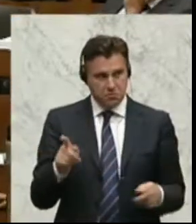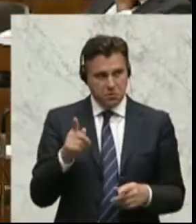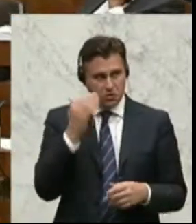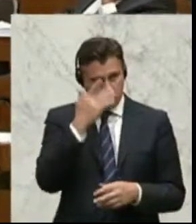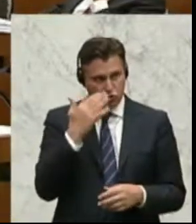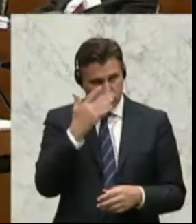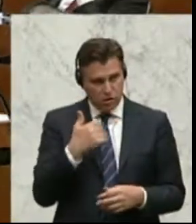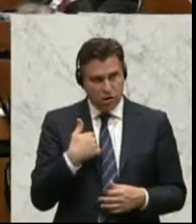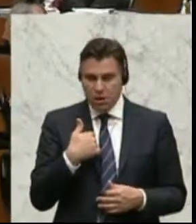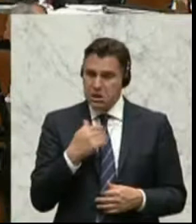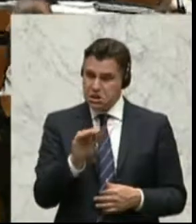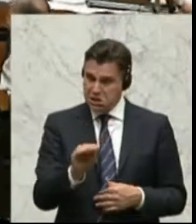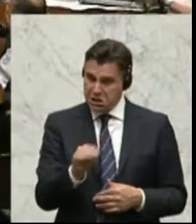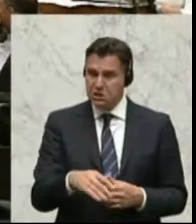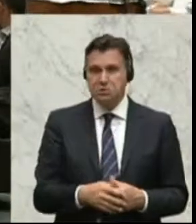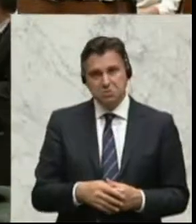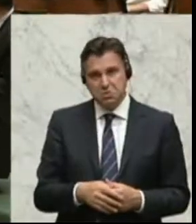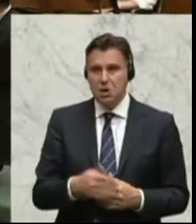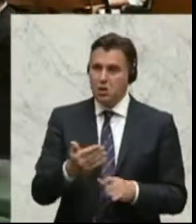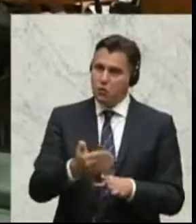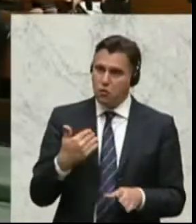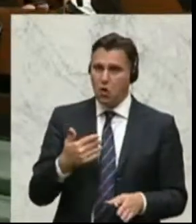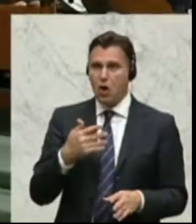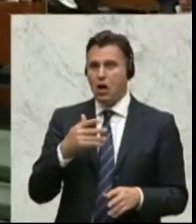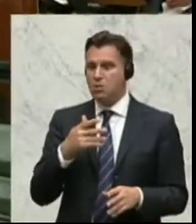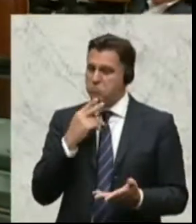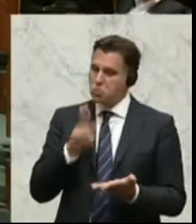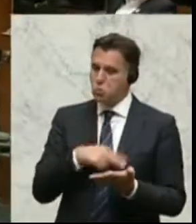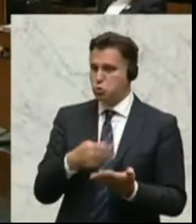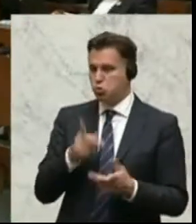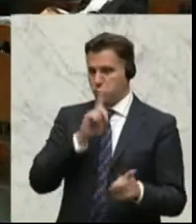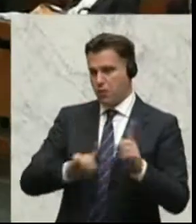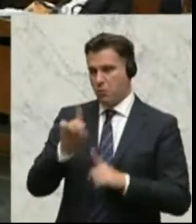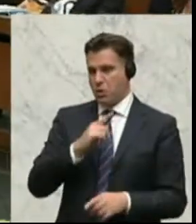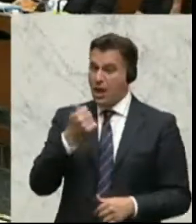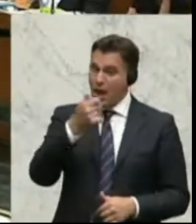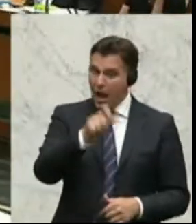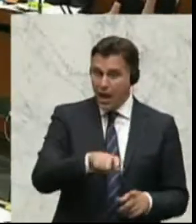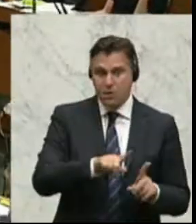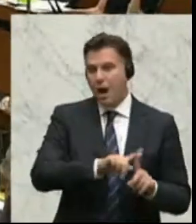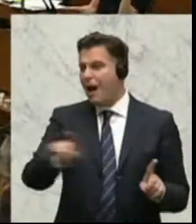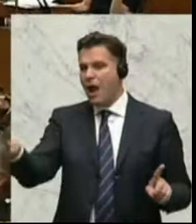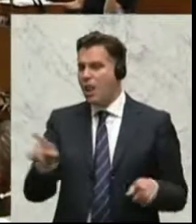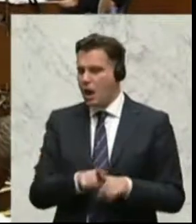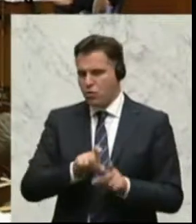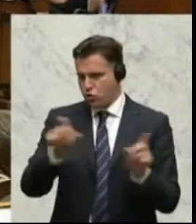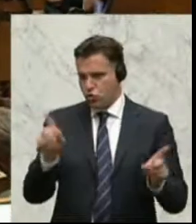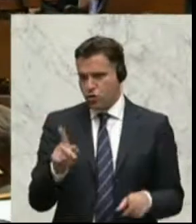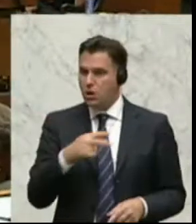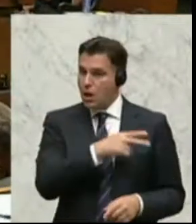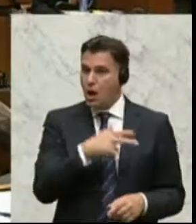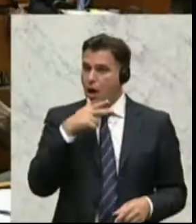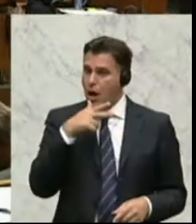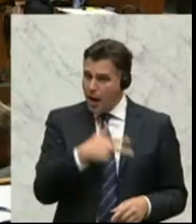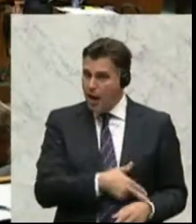sagen, Unschuldsvermutung, man kann nicht von einem auf alle schließen. Darauf haben die mir gesagt, ja, aber die SPÖ schließt doch auch von